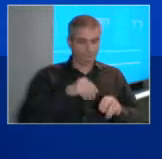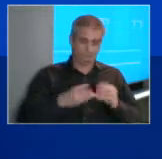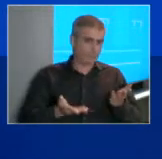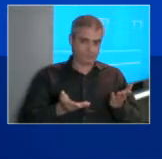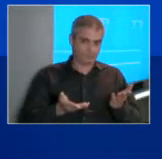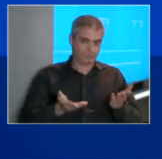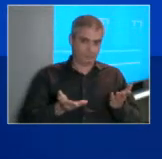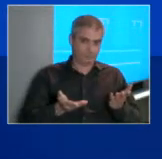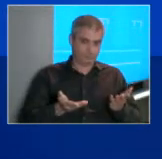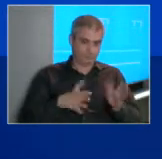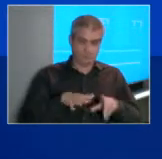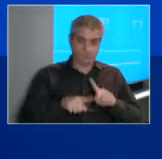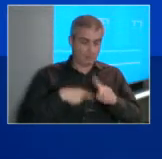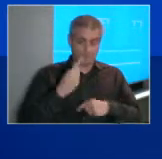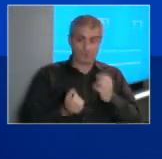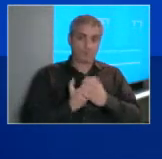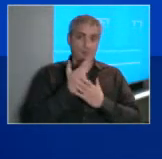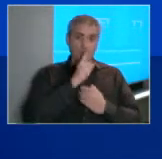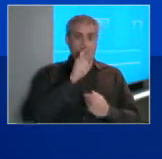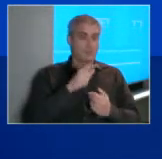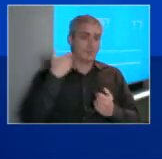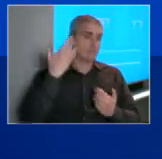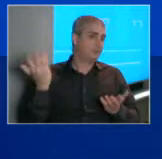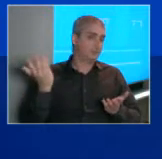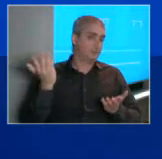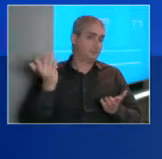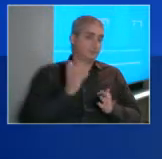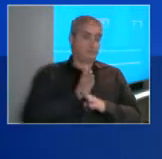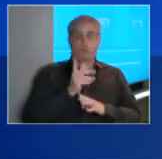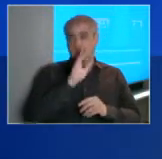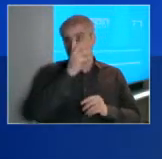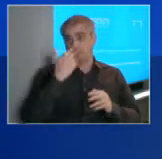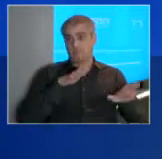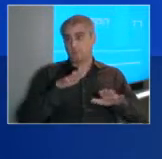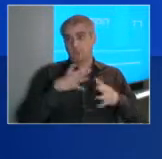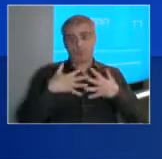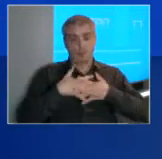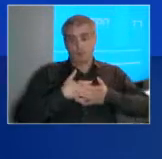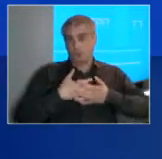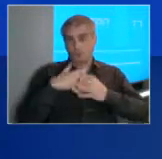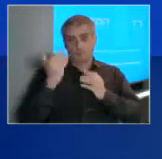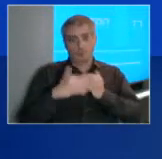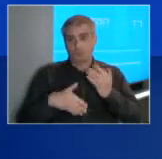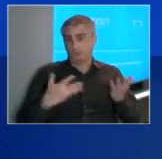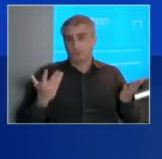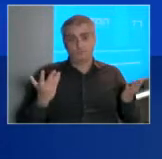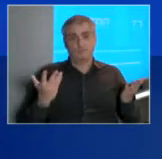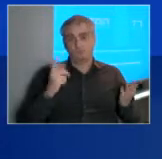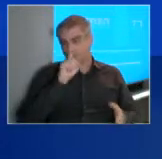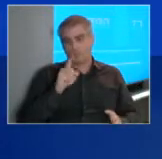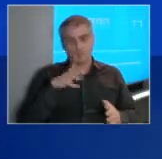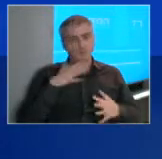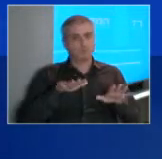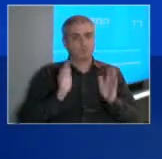הבאה, הממשלה הבאה שתקום כנראה תהיה לאיזשהו כיוון, אלא אם כן תהיה ממשלת אחדות בסופו של דבר, כנראה